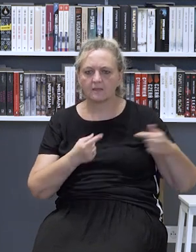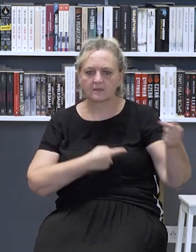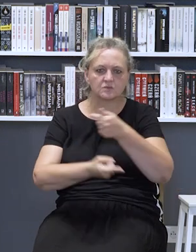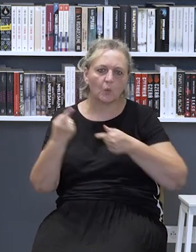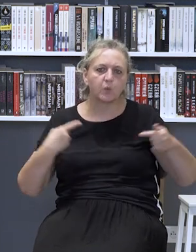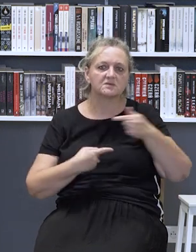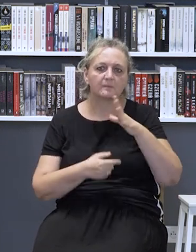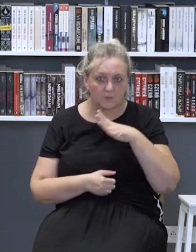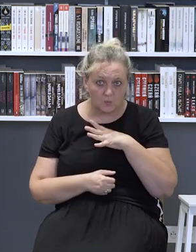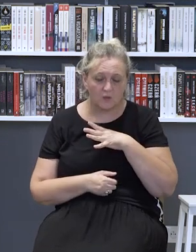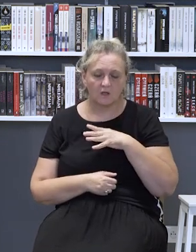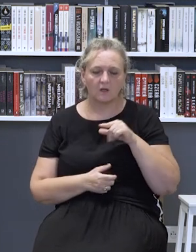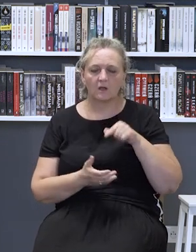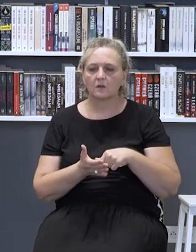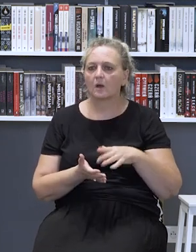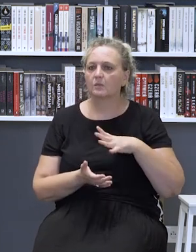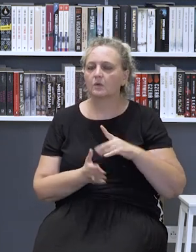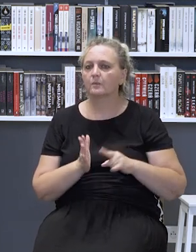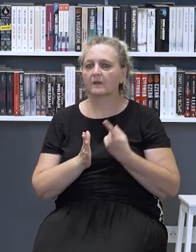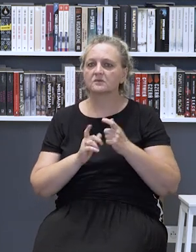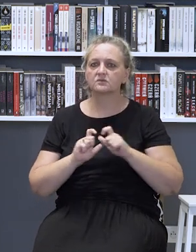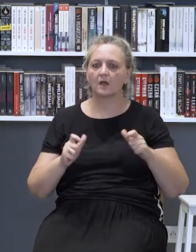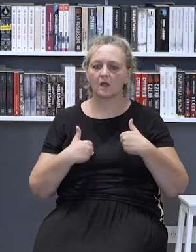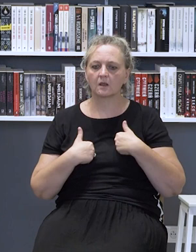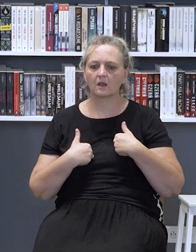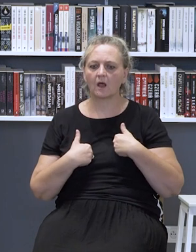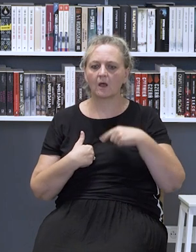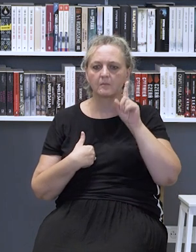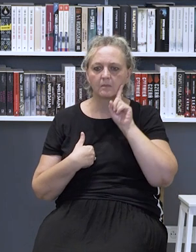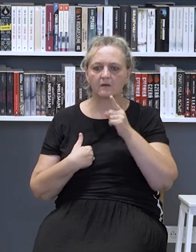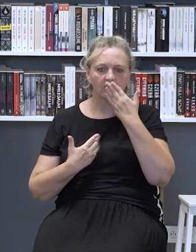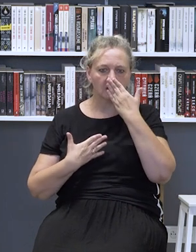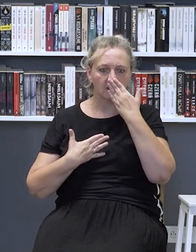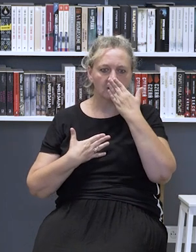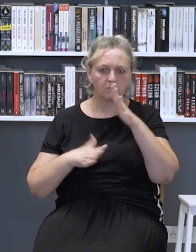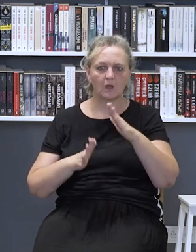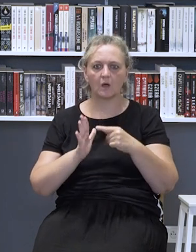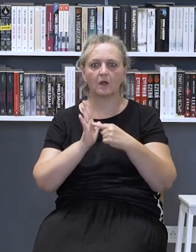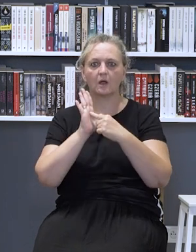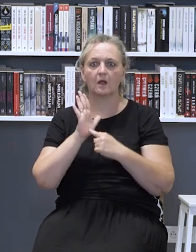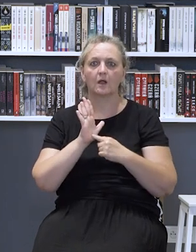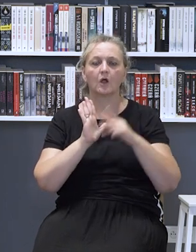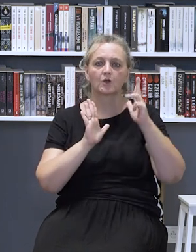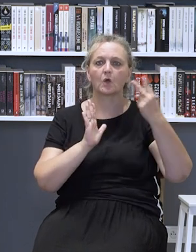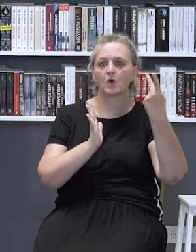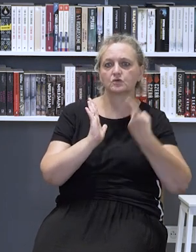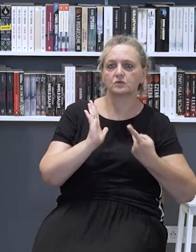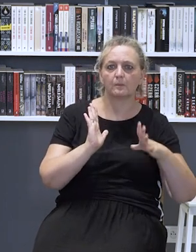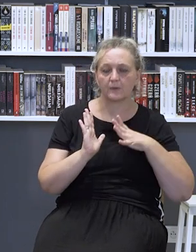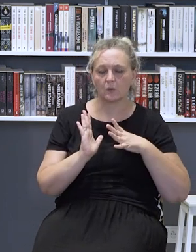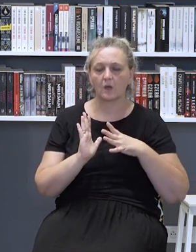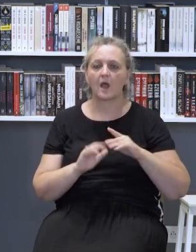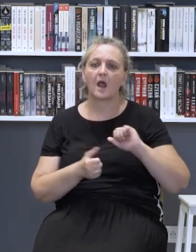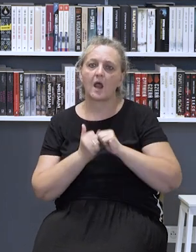dyskutowaliśmy o nich. To był właściwie pierwszy moment, kiedy ja komukolwiek pokazałam te teksty i ktoś je przeczytał